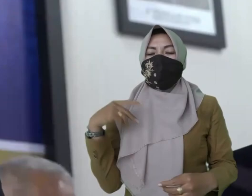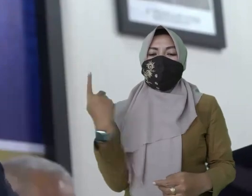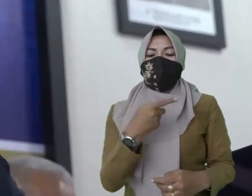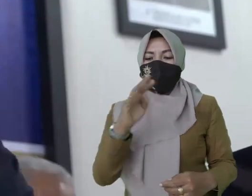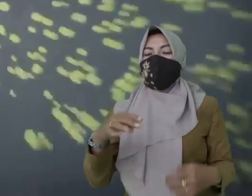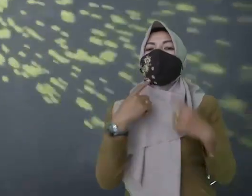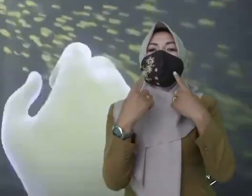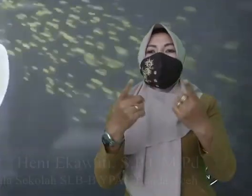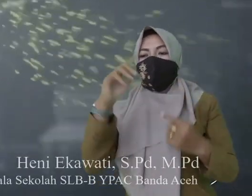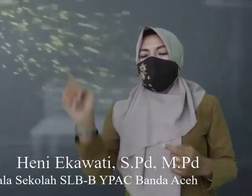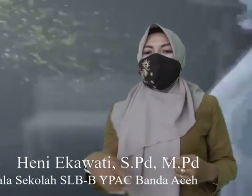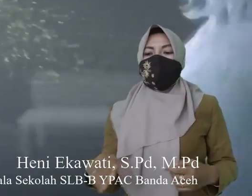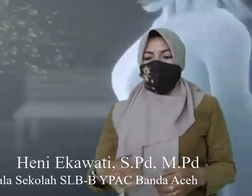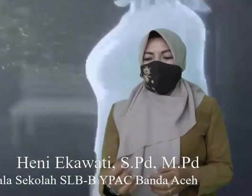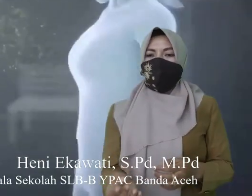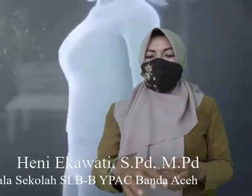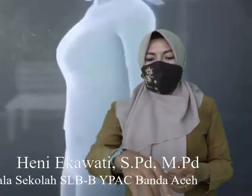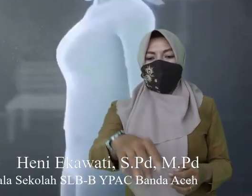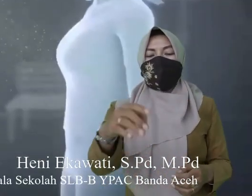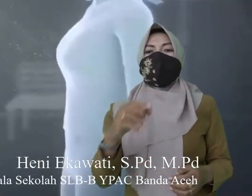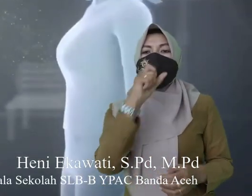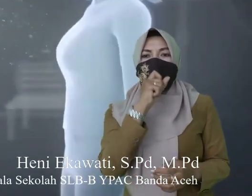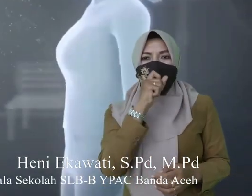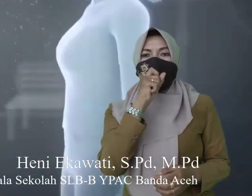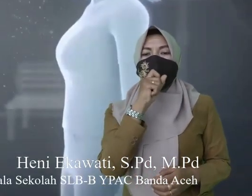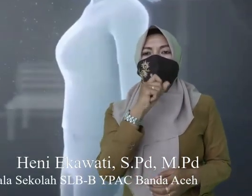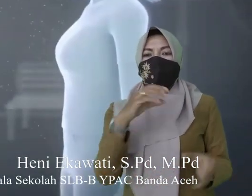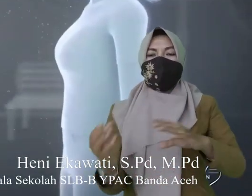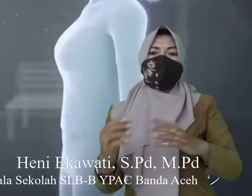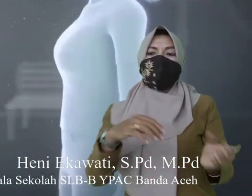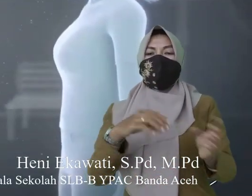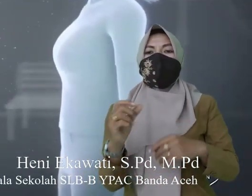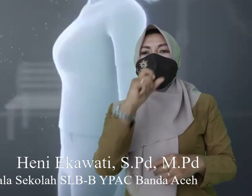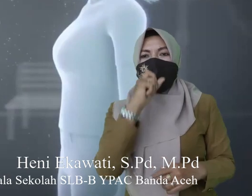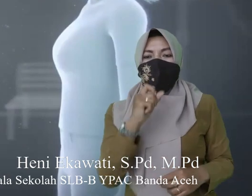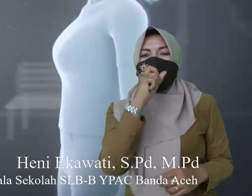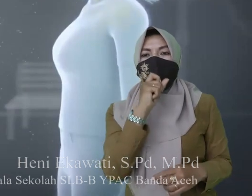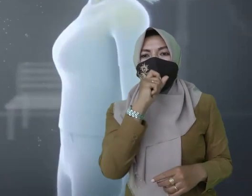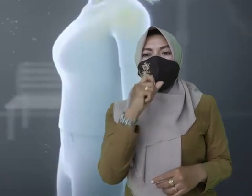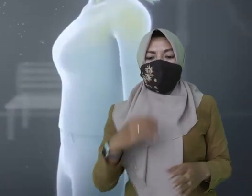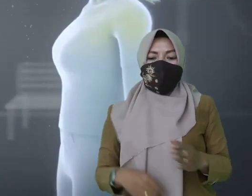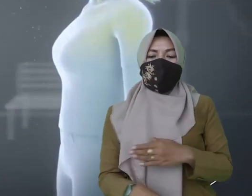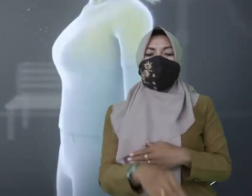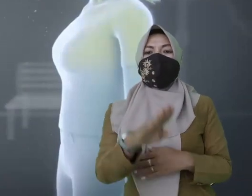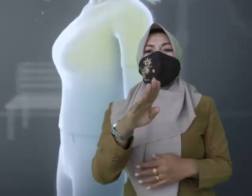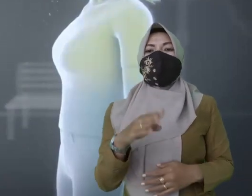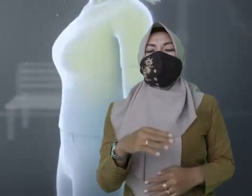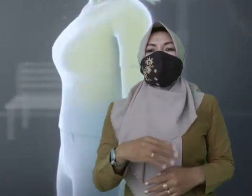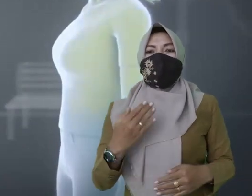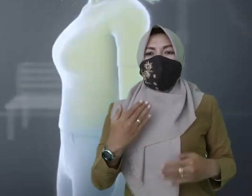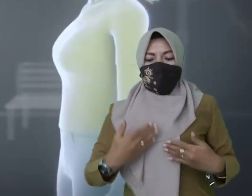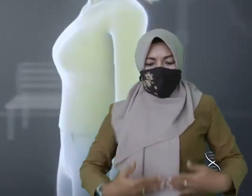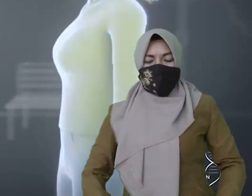bagaimana penularannya kalau ditanya oleh anak didik kita? Dia menularnya percikan batuk. Jadi kalau ada batuk, puk batuk. Kalau